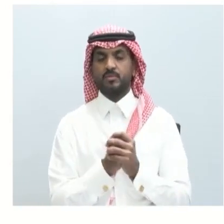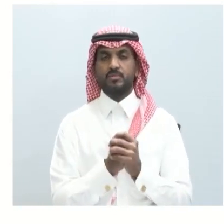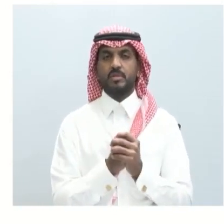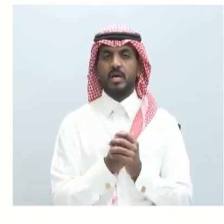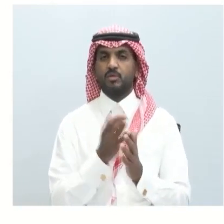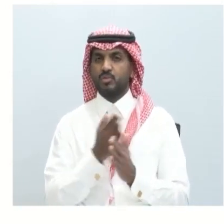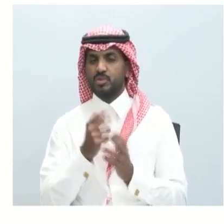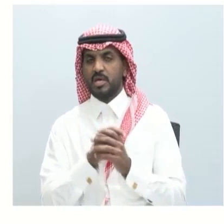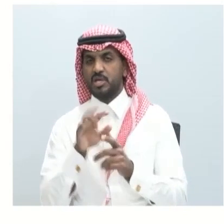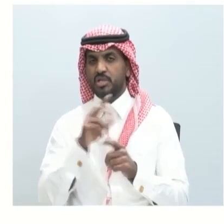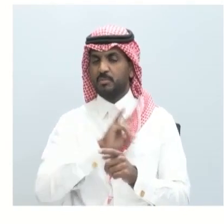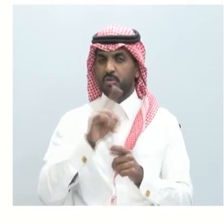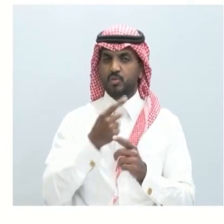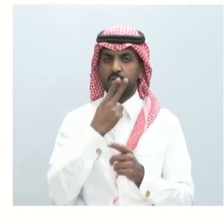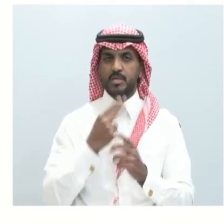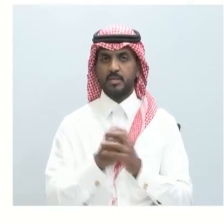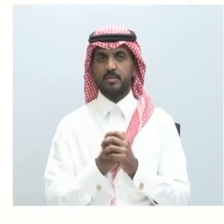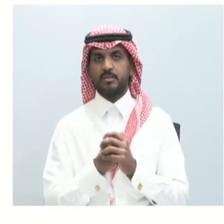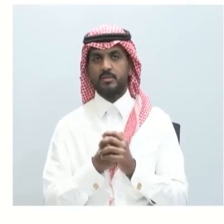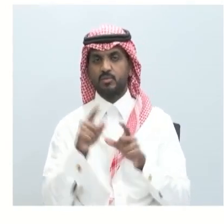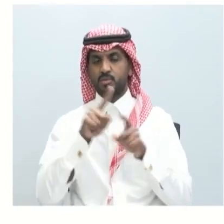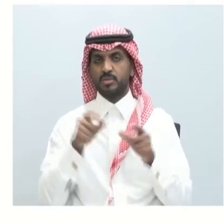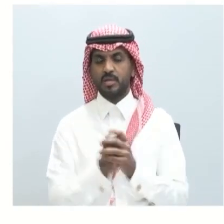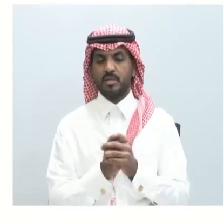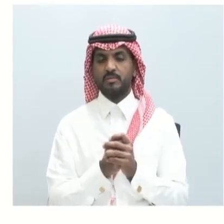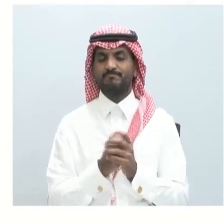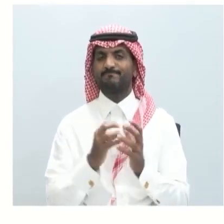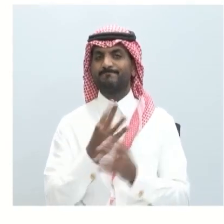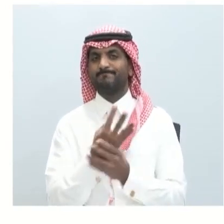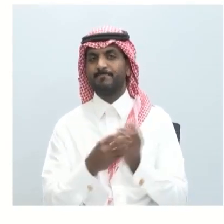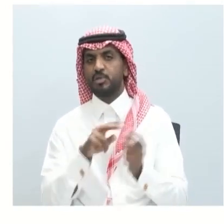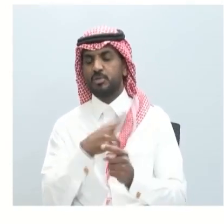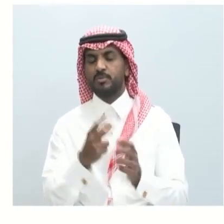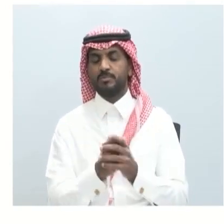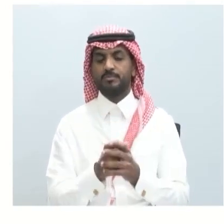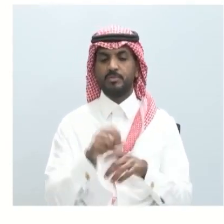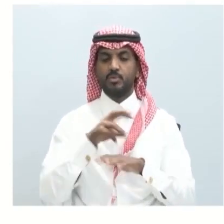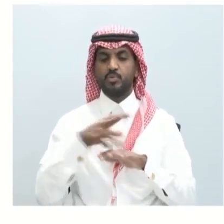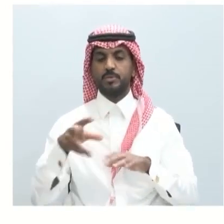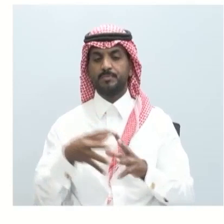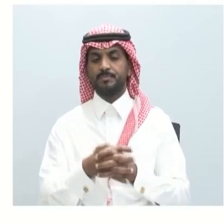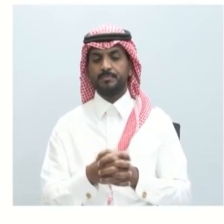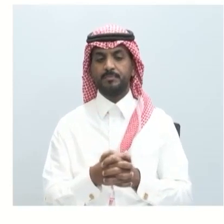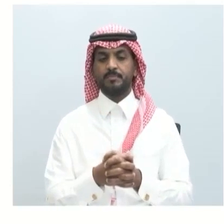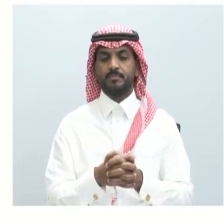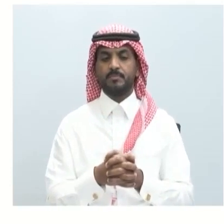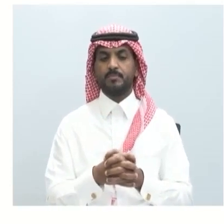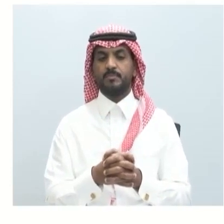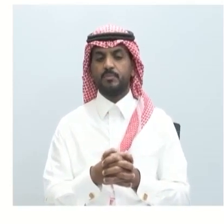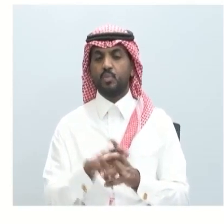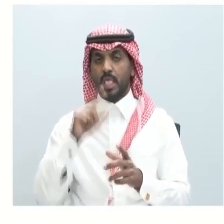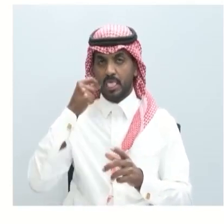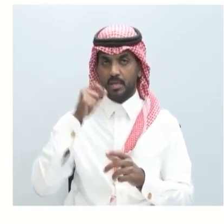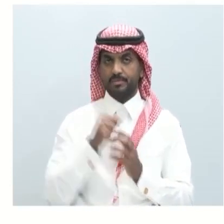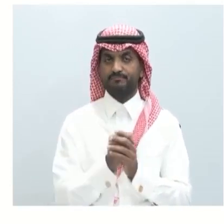الطرز الجينيه لم تكن نقيه الطرز الجينيه كانت هجينه قمنا بتوزيع هذه روز الجينيه وزعنا الذكر في الصف